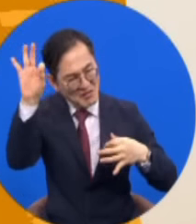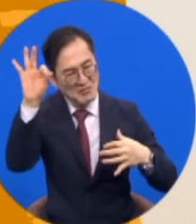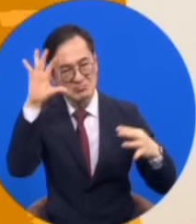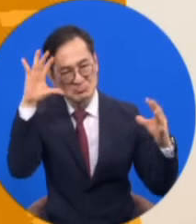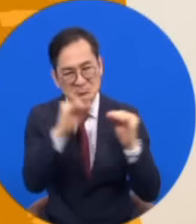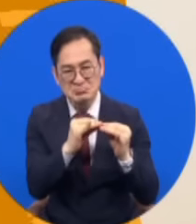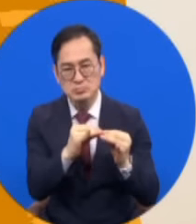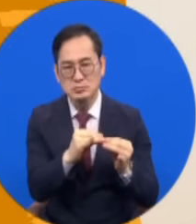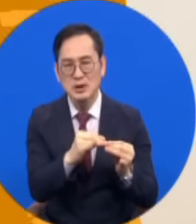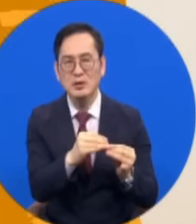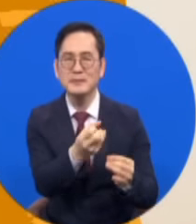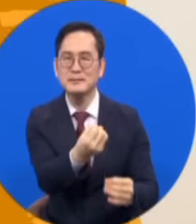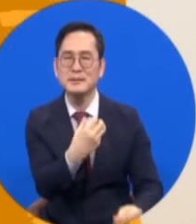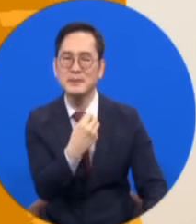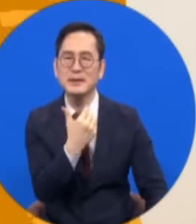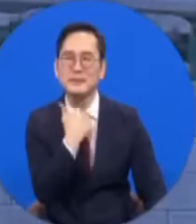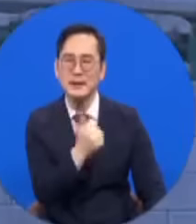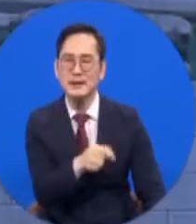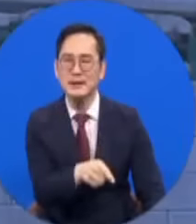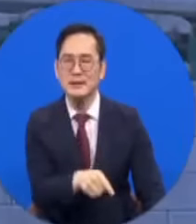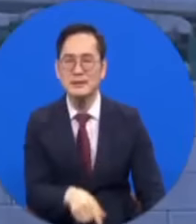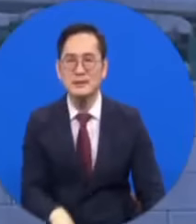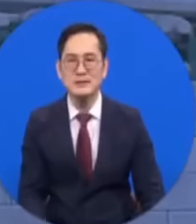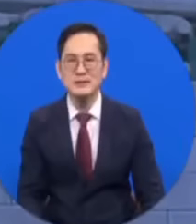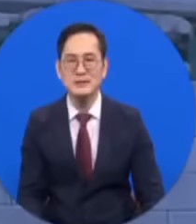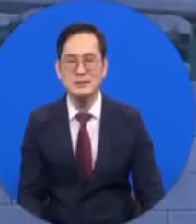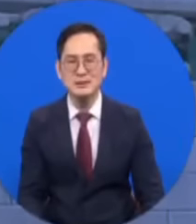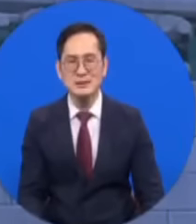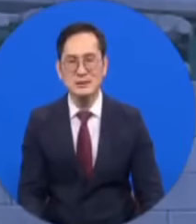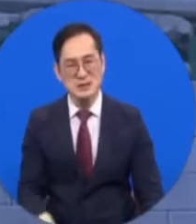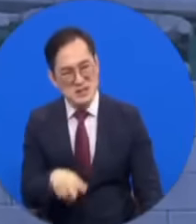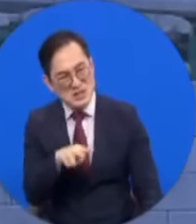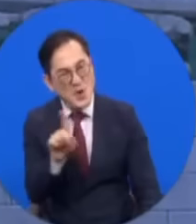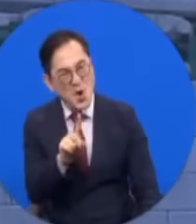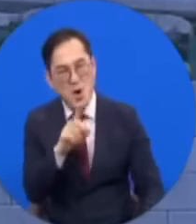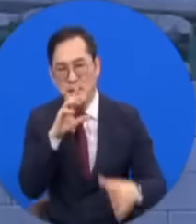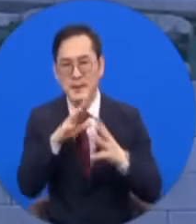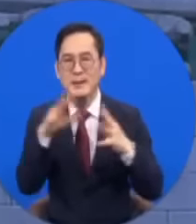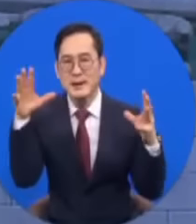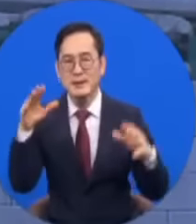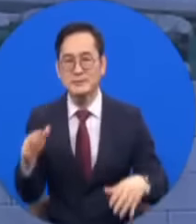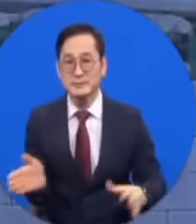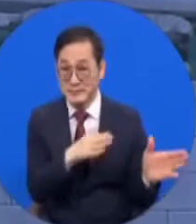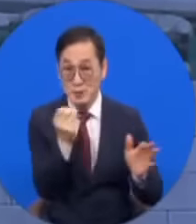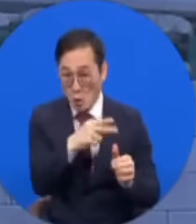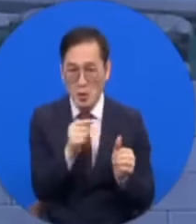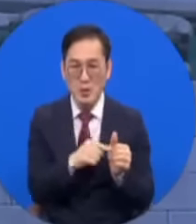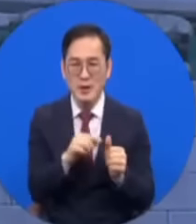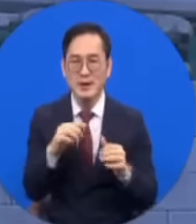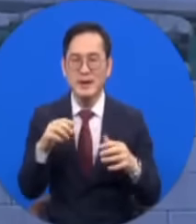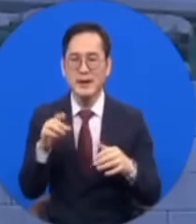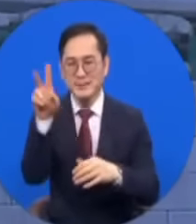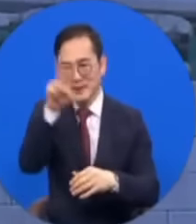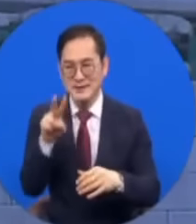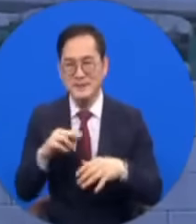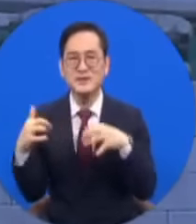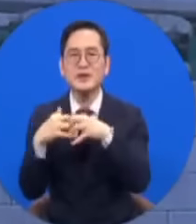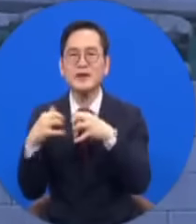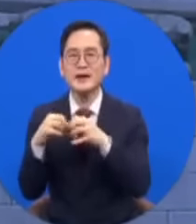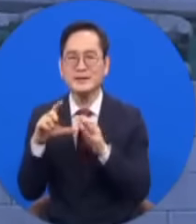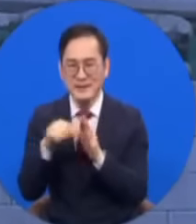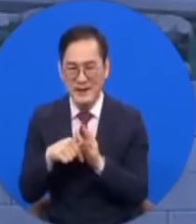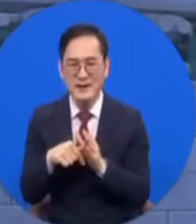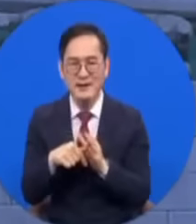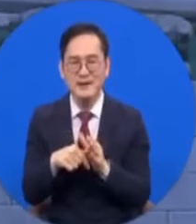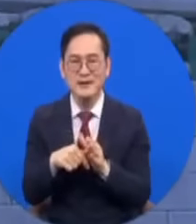나와서 논란의 중심에 섰습니다. 그런데 이번엔 이 베트남전에 대해서 윤미향 의원이